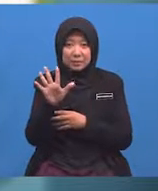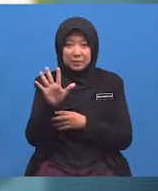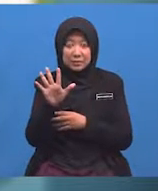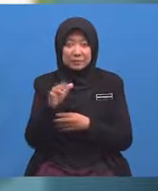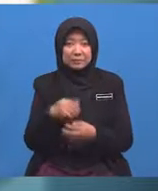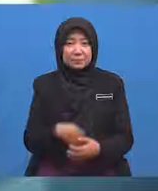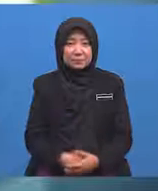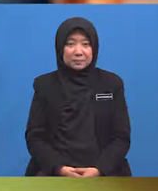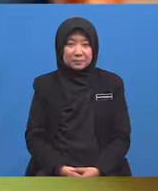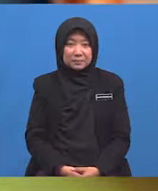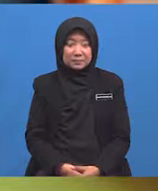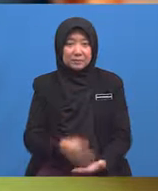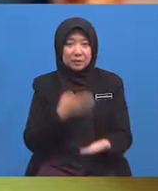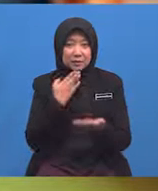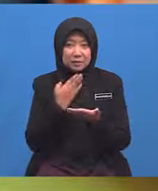tingkatan 5.